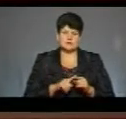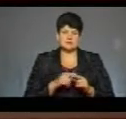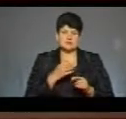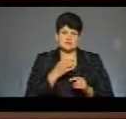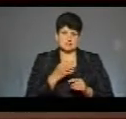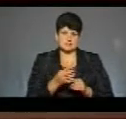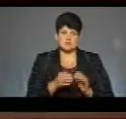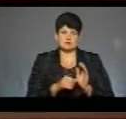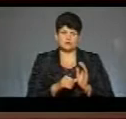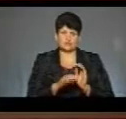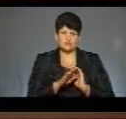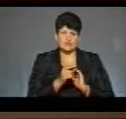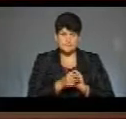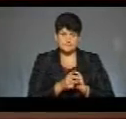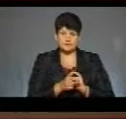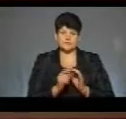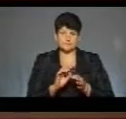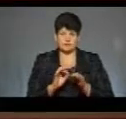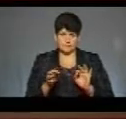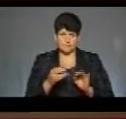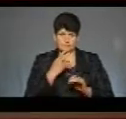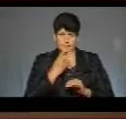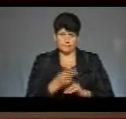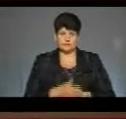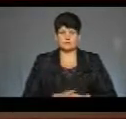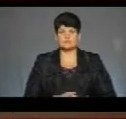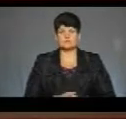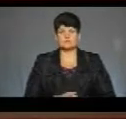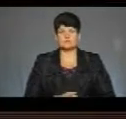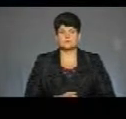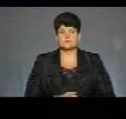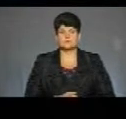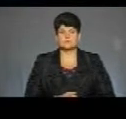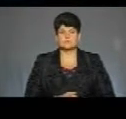Голуюха 6 вересня. Подробиці у сюжеті Анжели Шови.